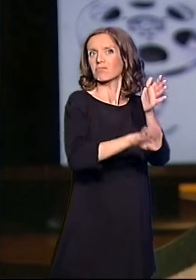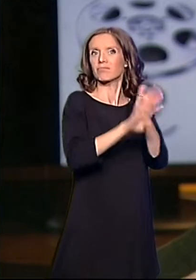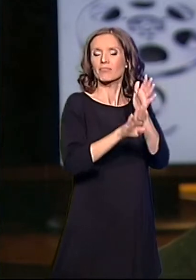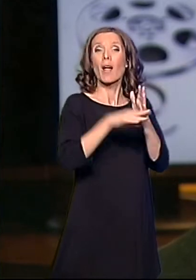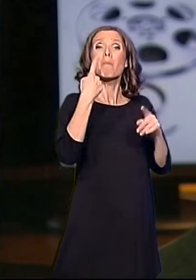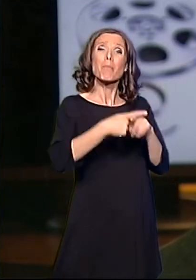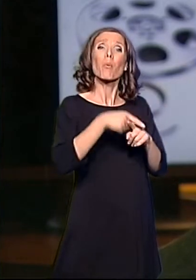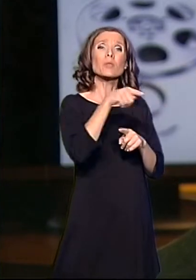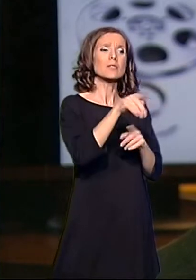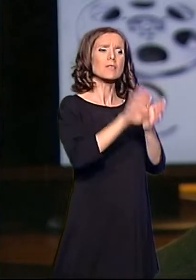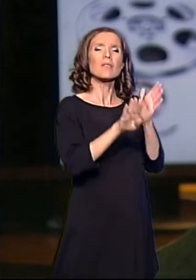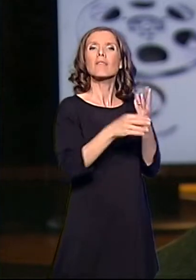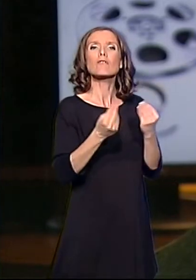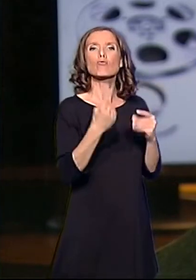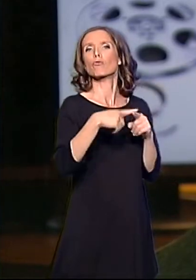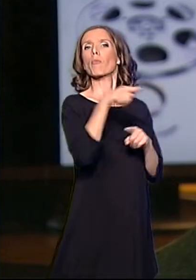kao žena.